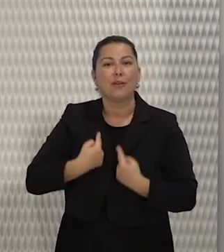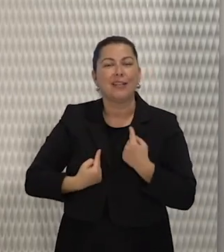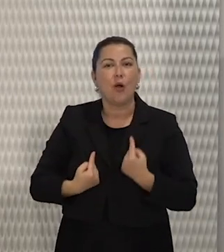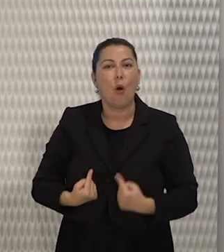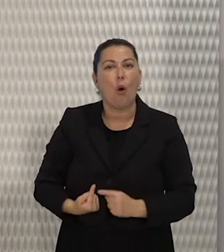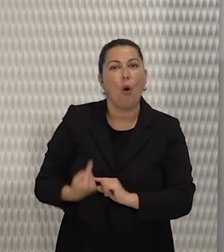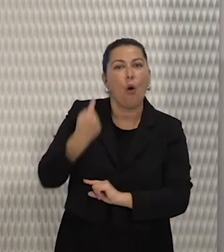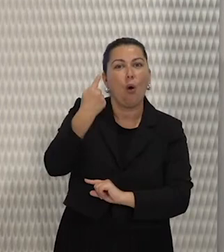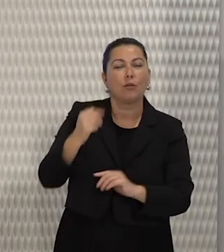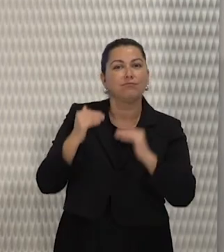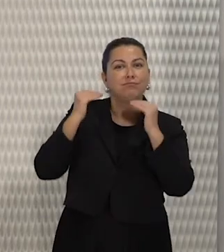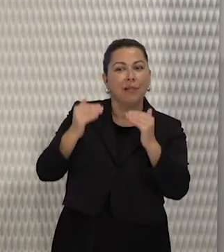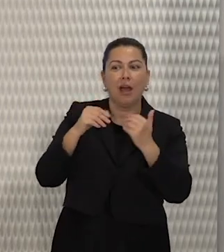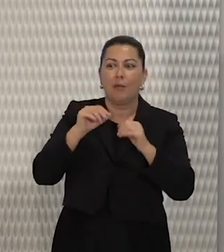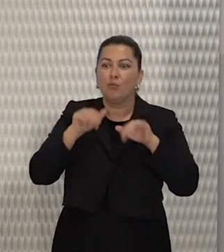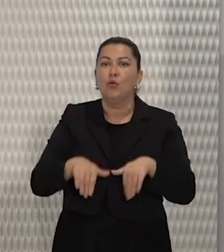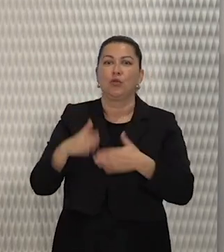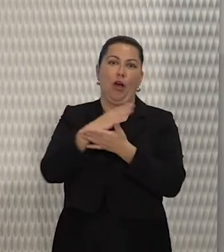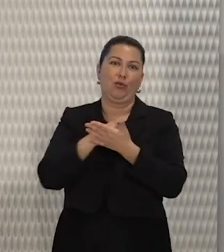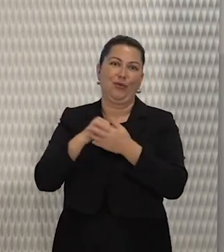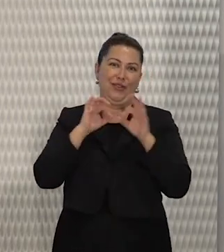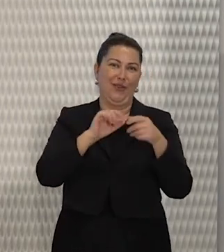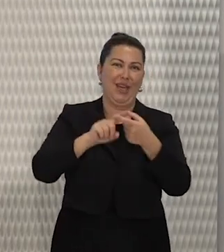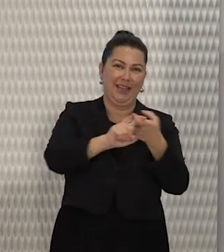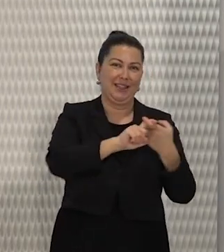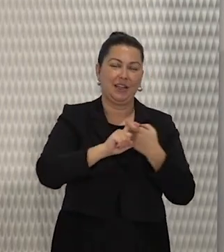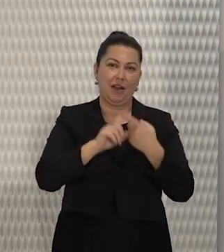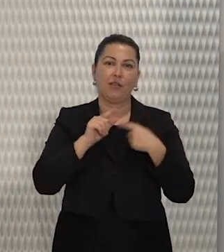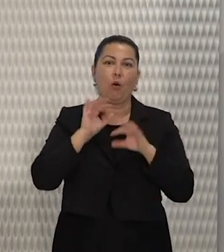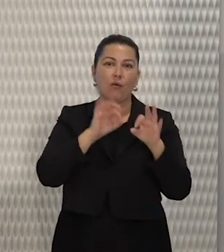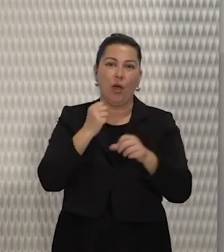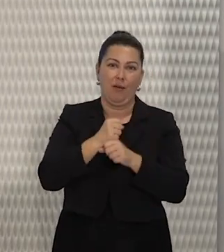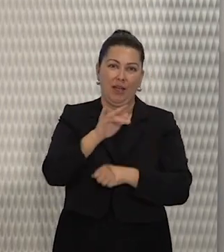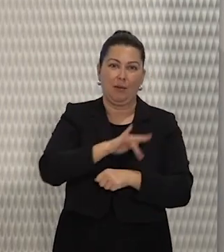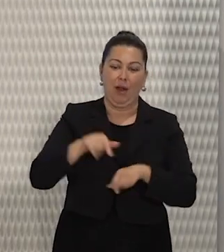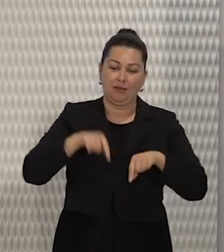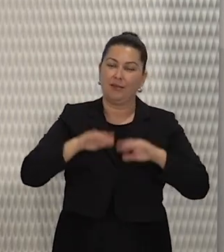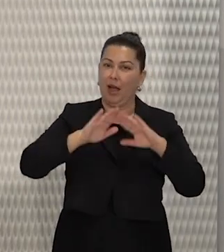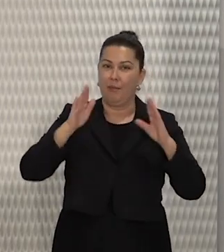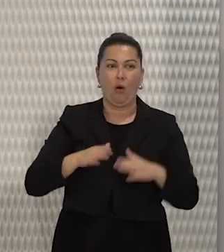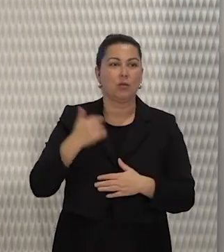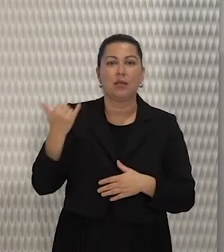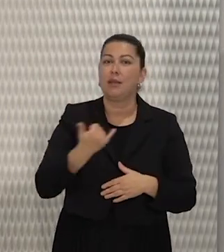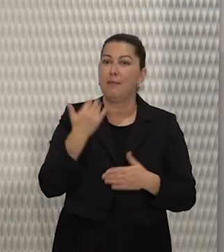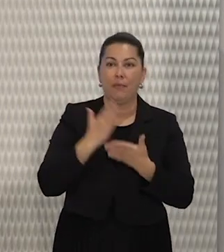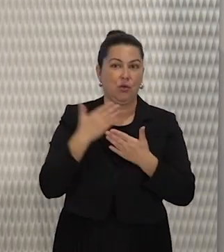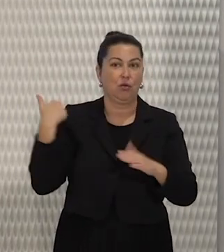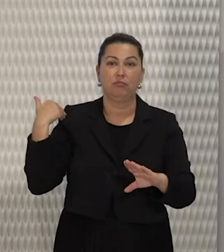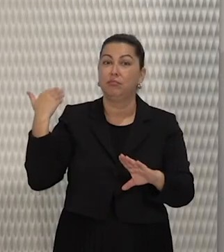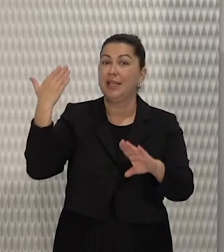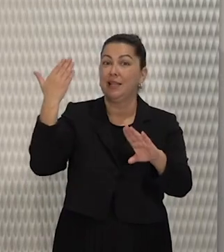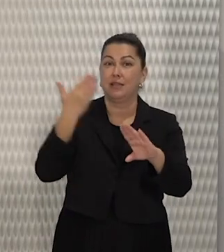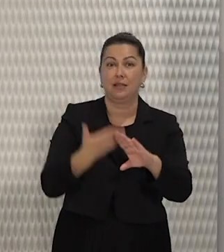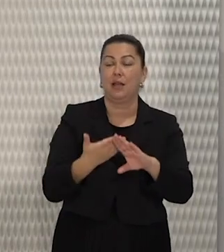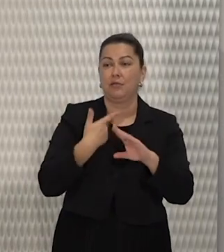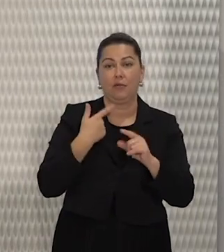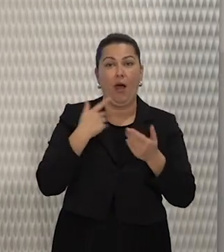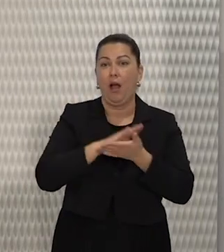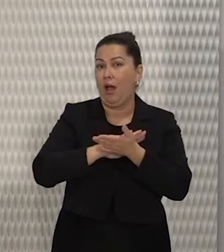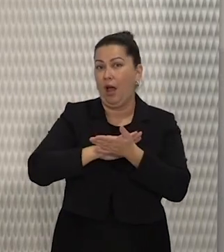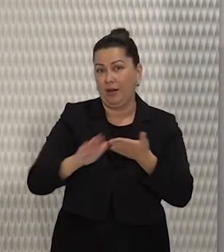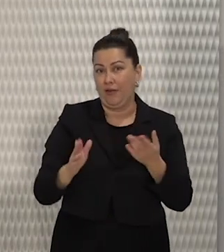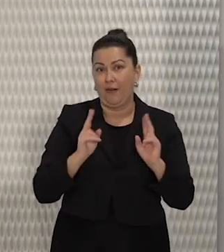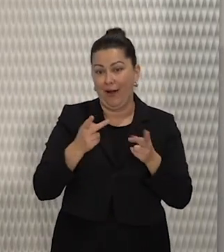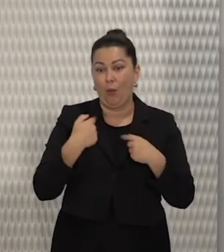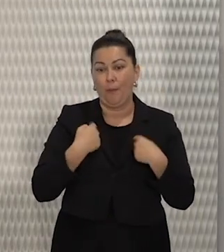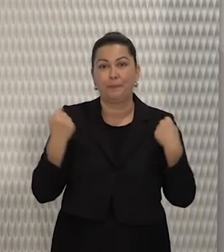die Arbeitsplätze. Und deshalb, hier im Hause war es schon immer von Anfang an wirklich einfach, weil ich